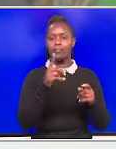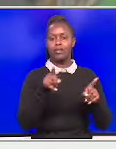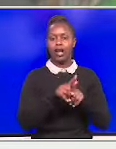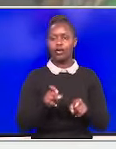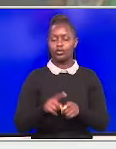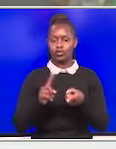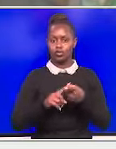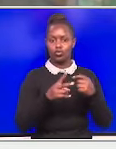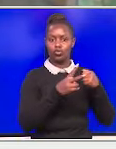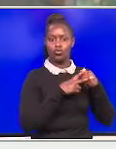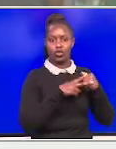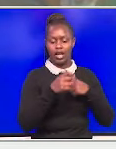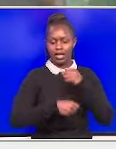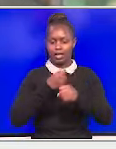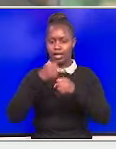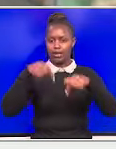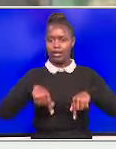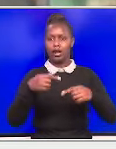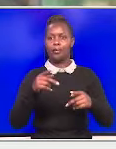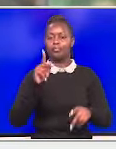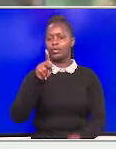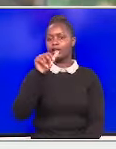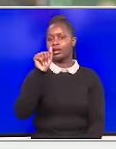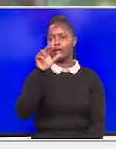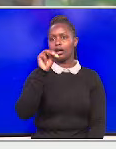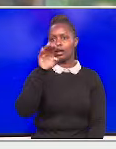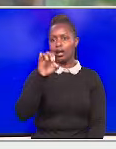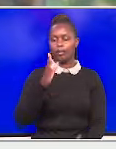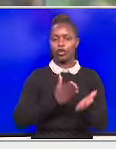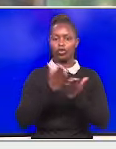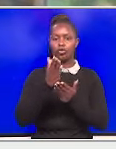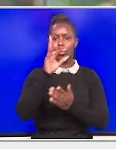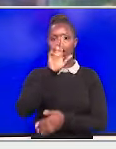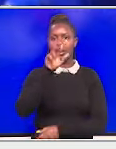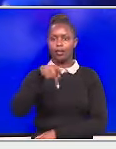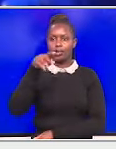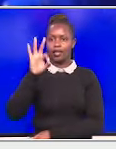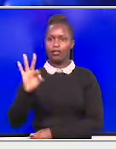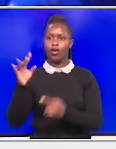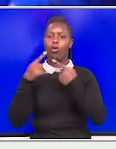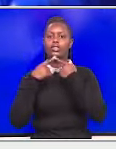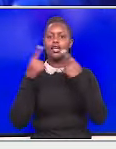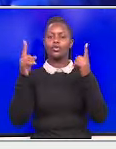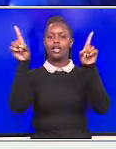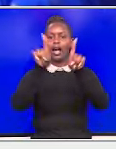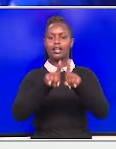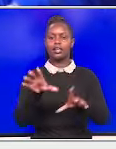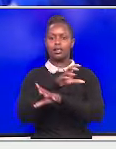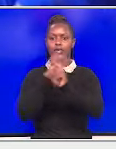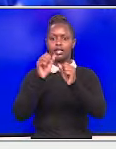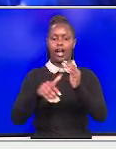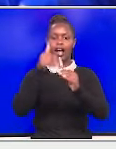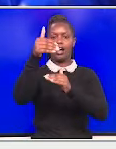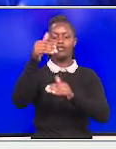Julai mwaka huu, Kagame aliyewania kwa tikiti ya chama cha RPF alitangazwa kama rais baada ya